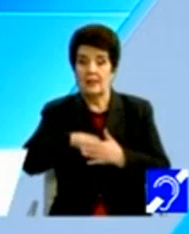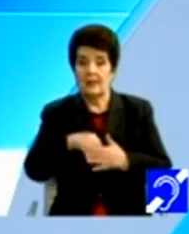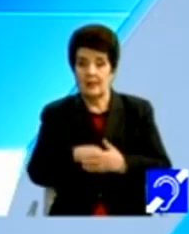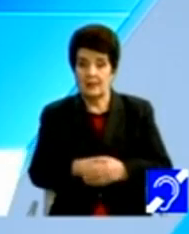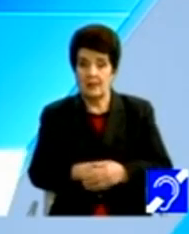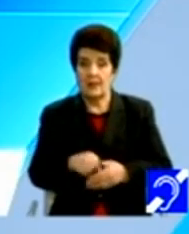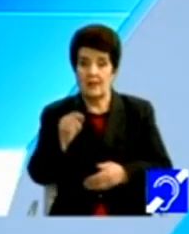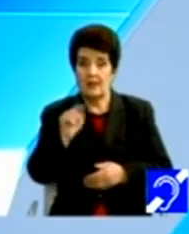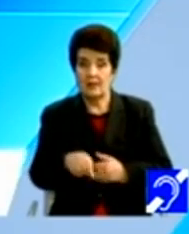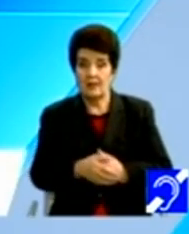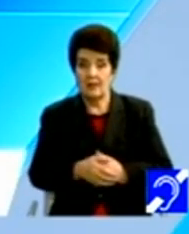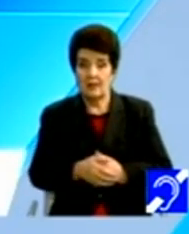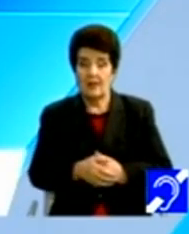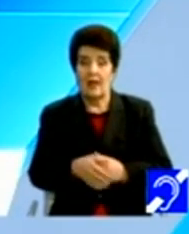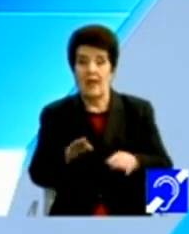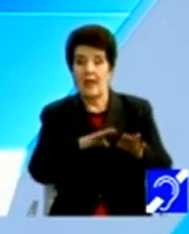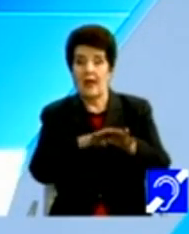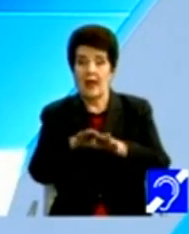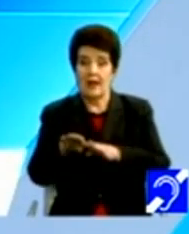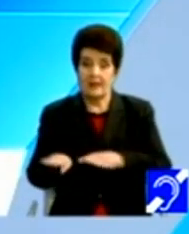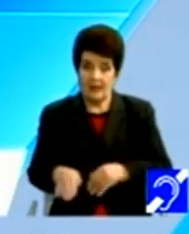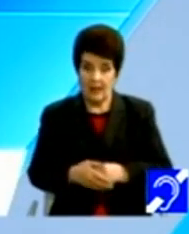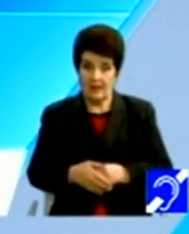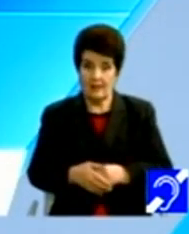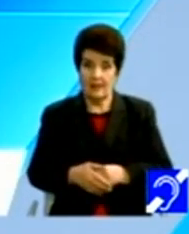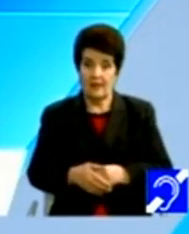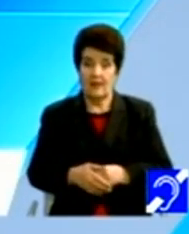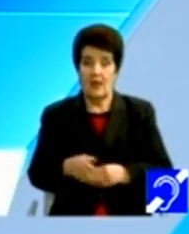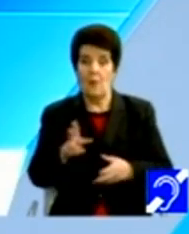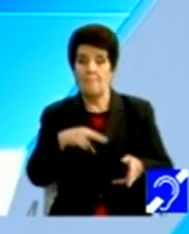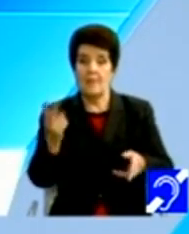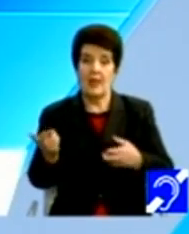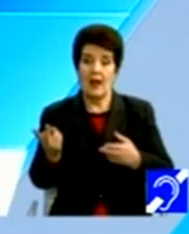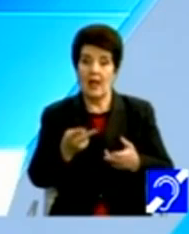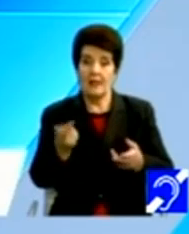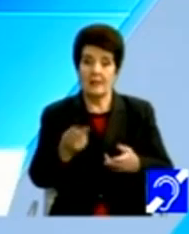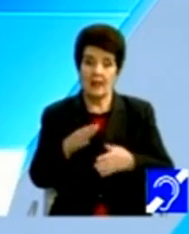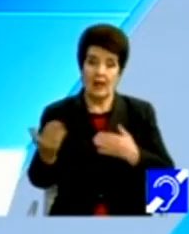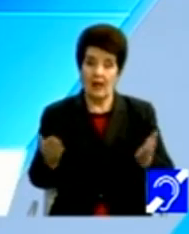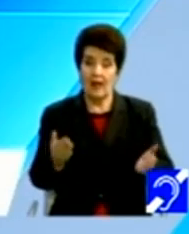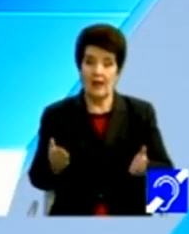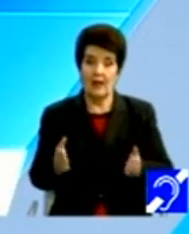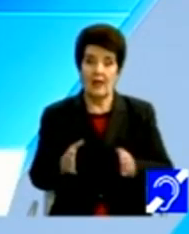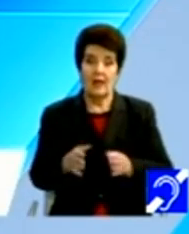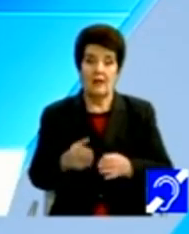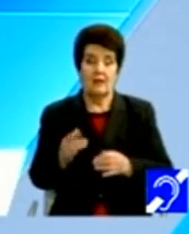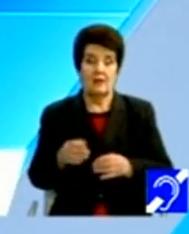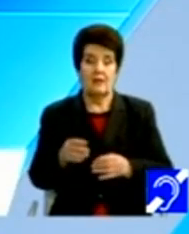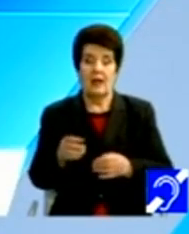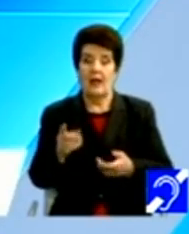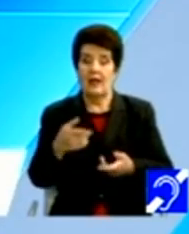pe picior de egalitate, prin încheierea tratatelor bilaterale, indiferent de mărirea țărilor